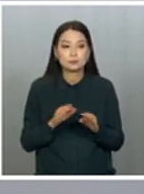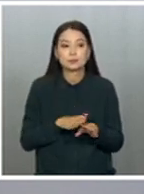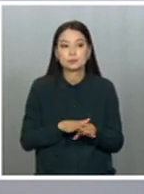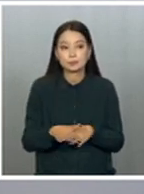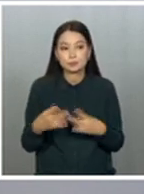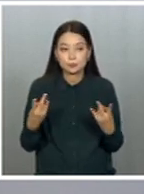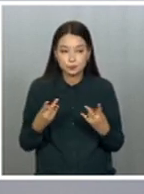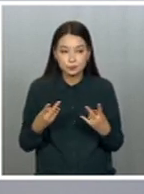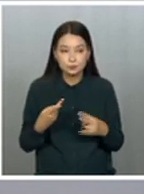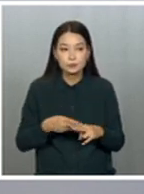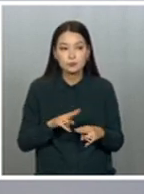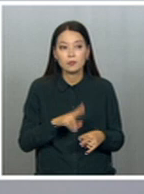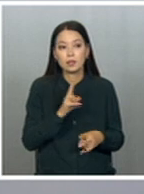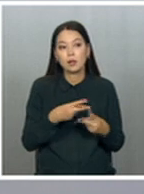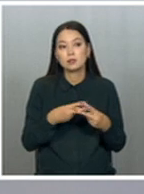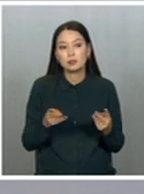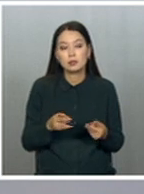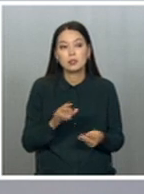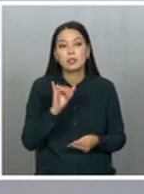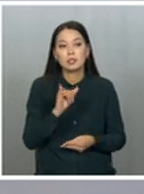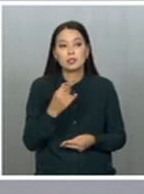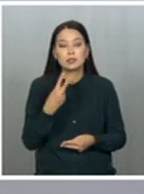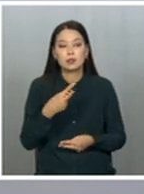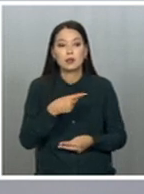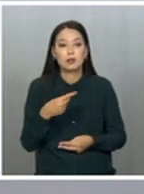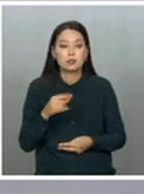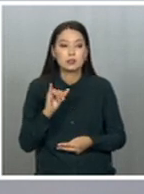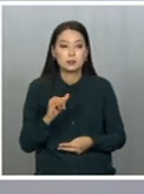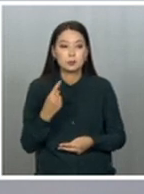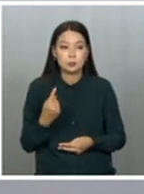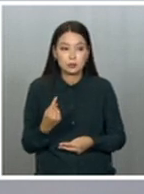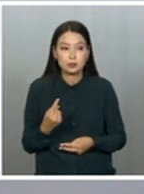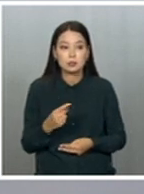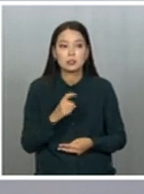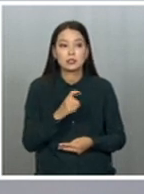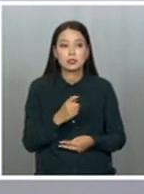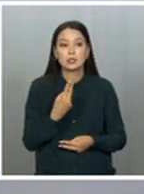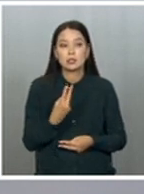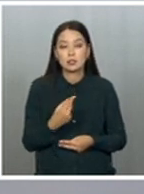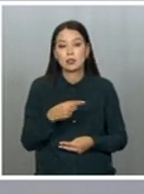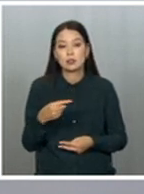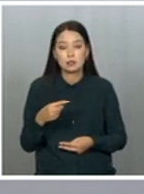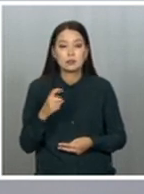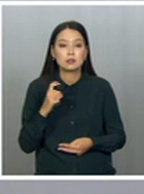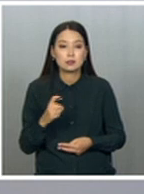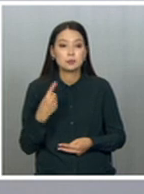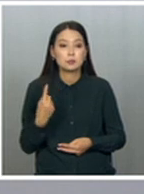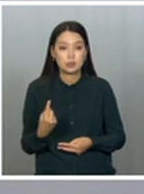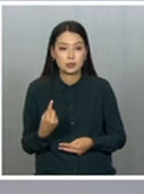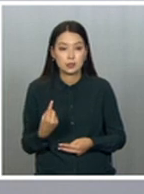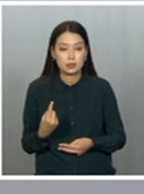керек. Ол k тең y2 азайтылған y1 бөлінген x2 азайтылған